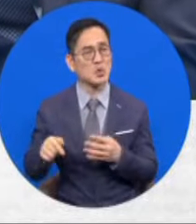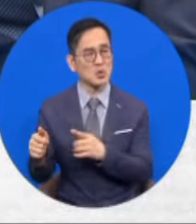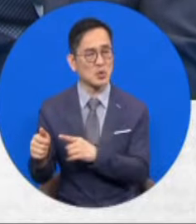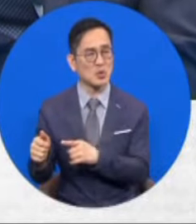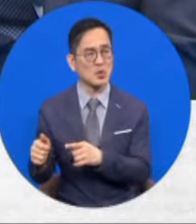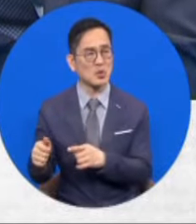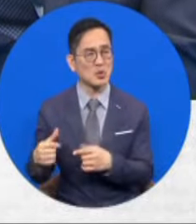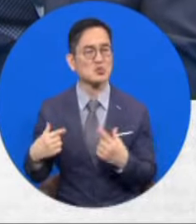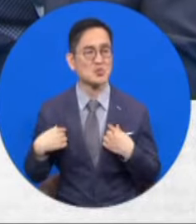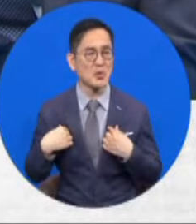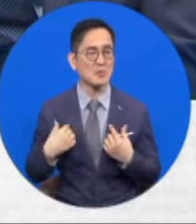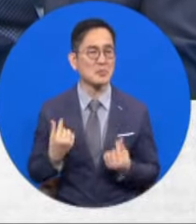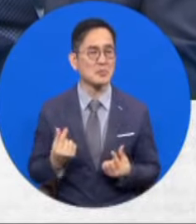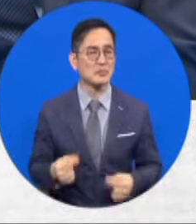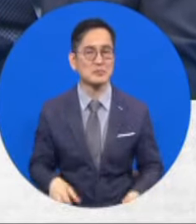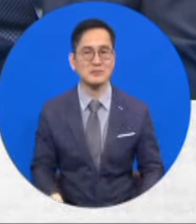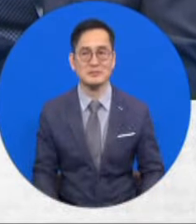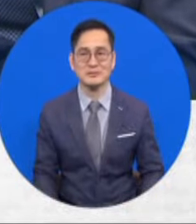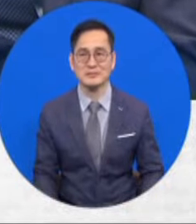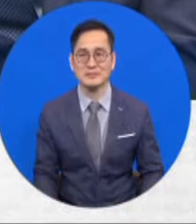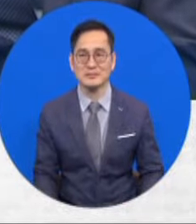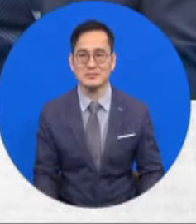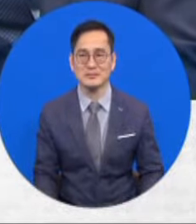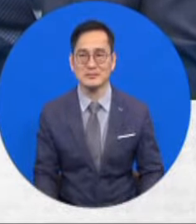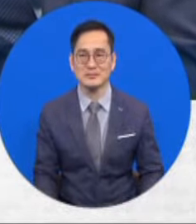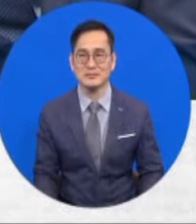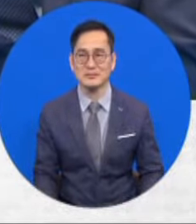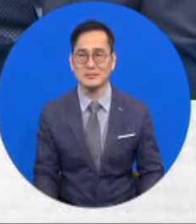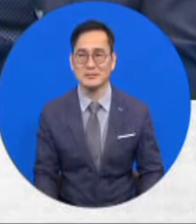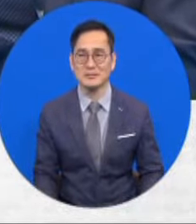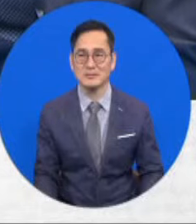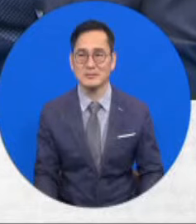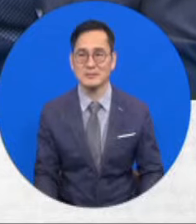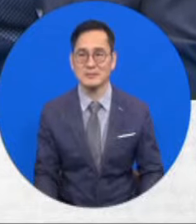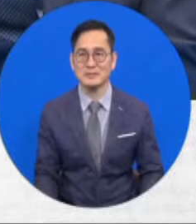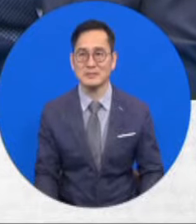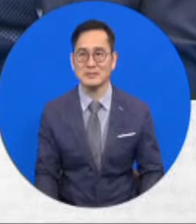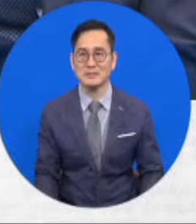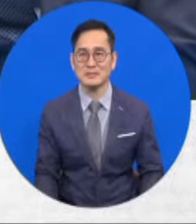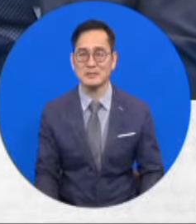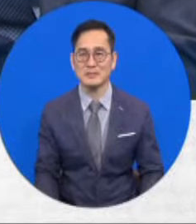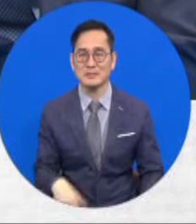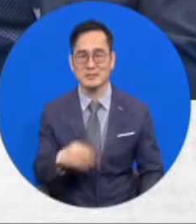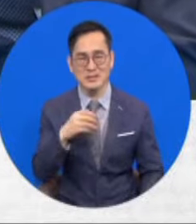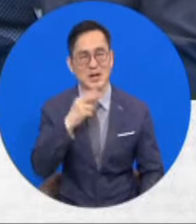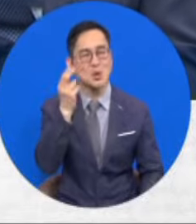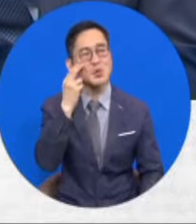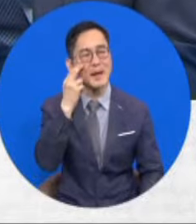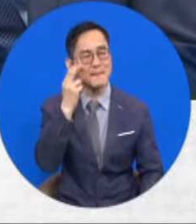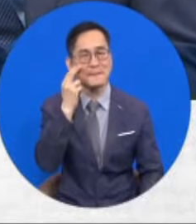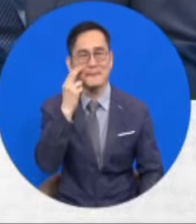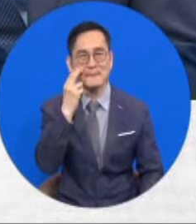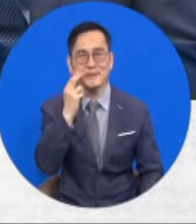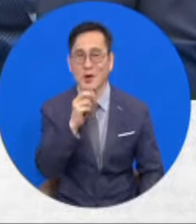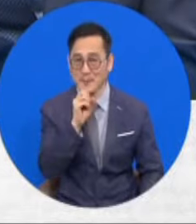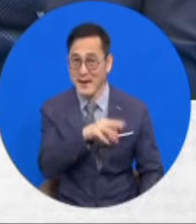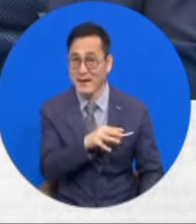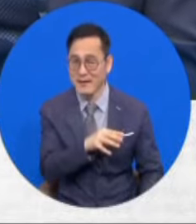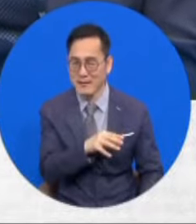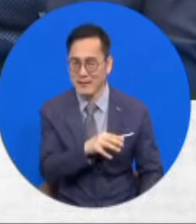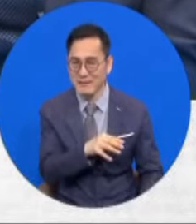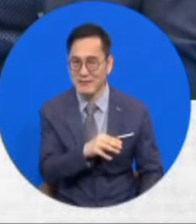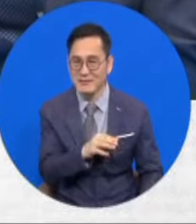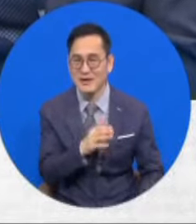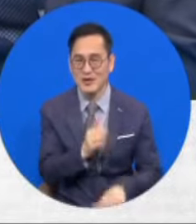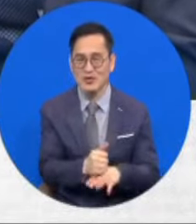하는데 정말로 본인은 그 순간적으로 그냥 농담이었다고 생각할 수도 있지만 결과적으로 인종차별이고